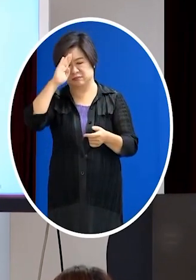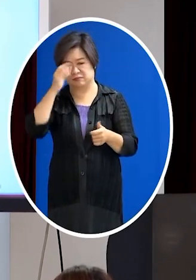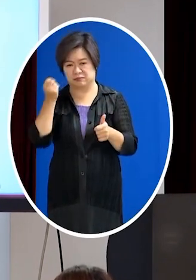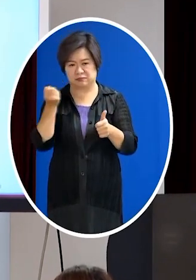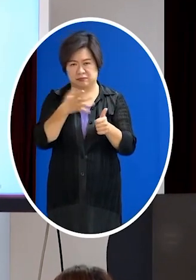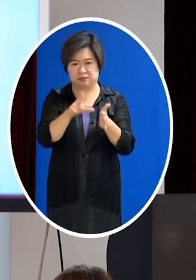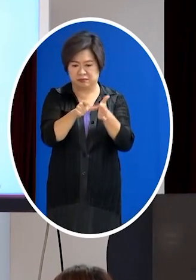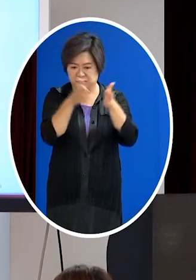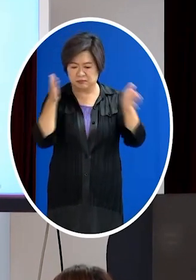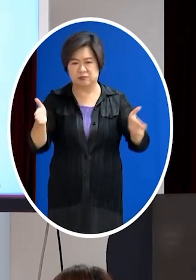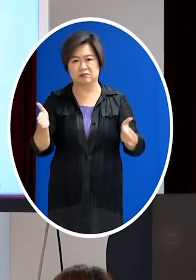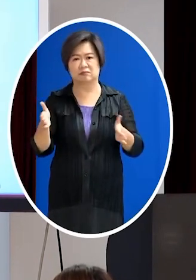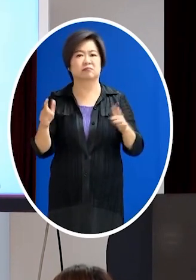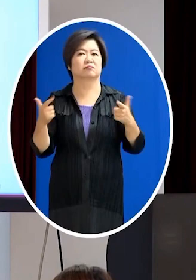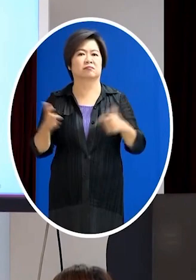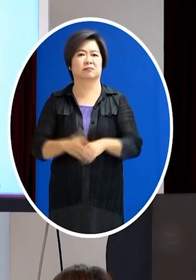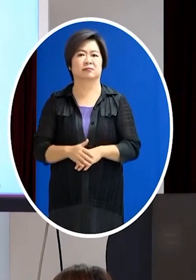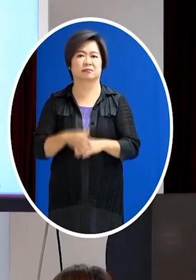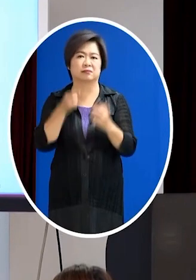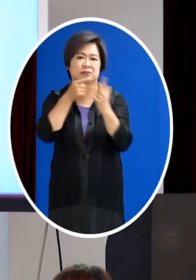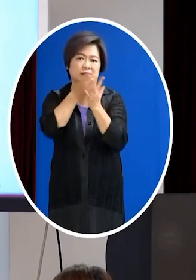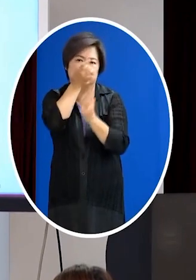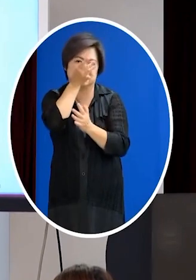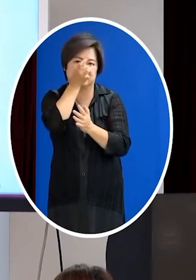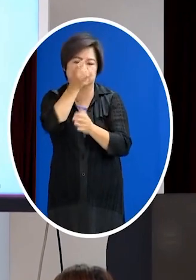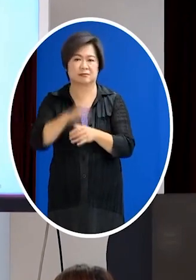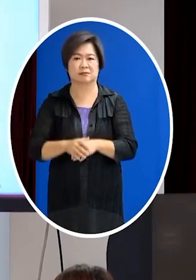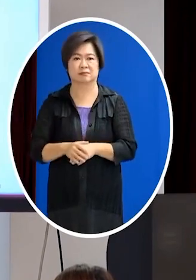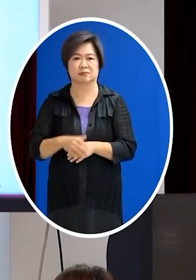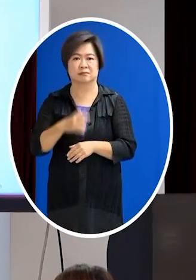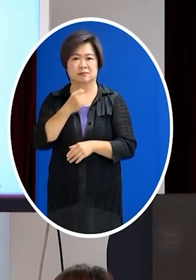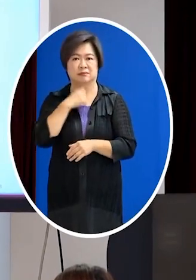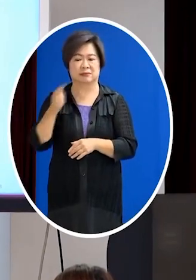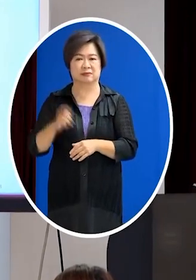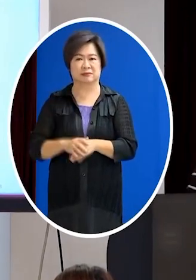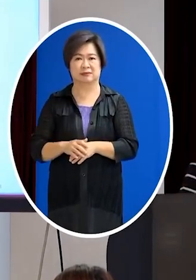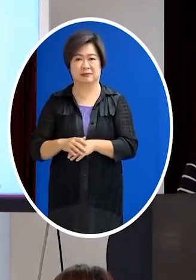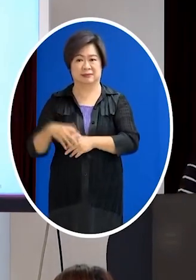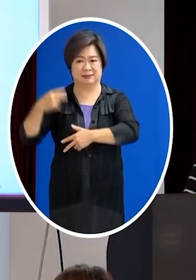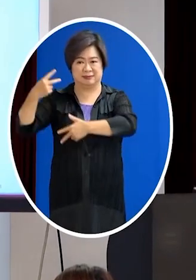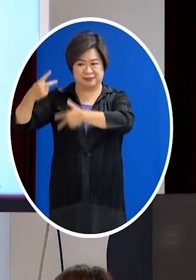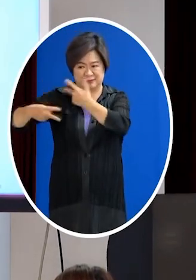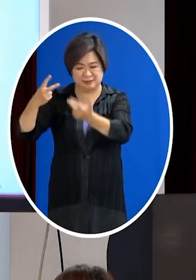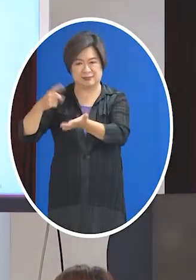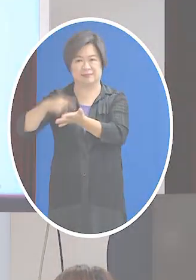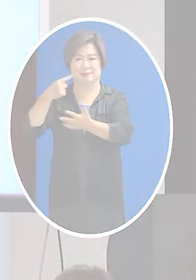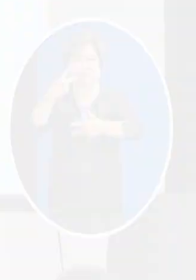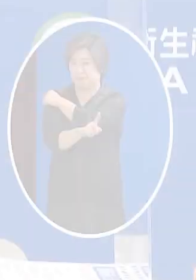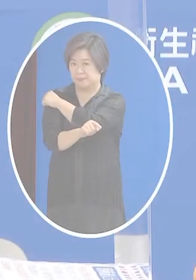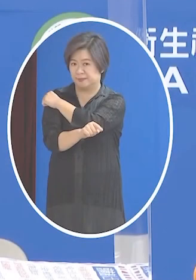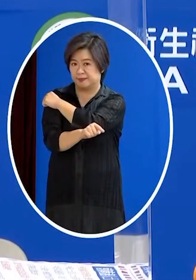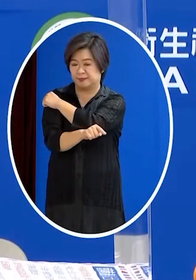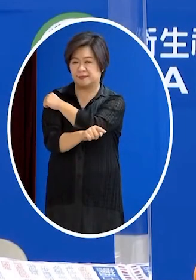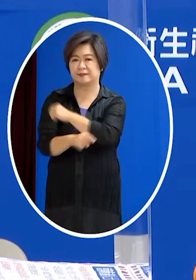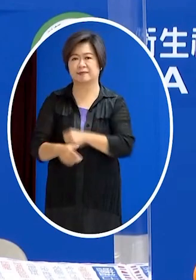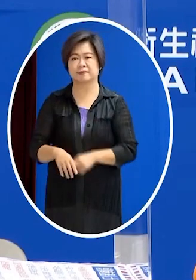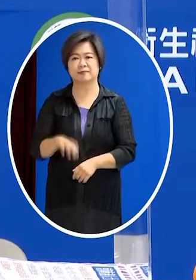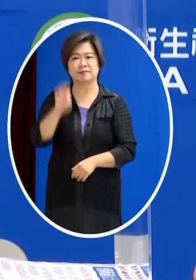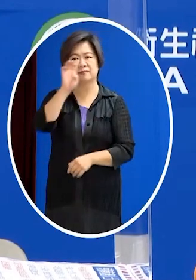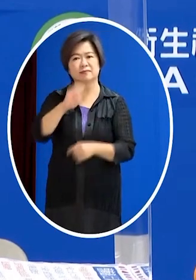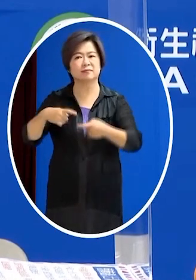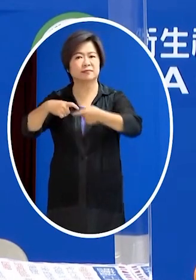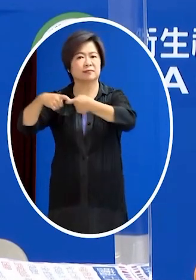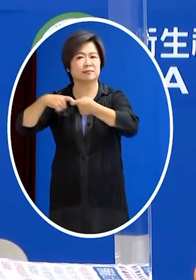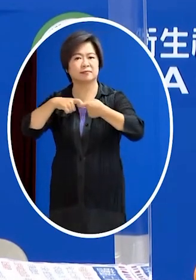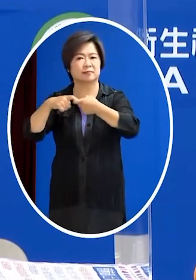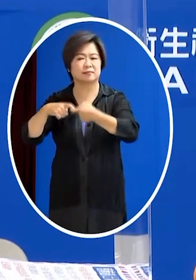间里面，你是验不到的，所以你可能要循环每14天，你要再把这些人再走过一遍。欧盟这边我